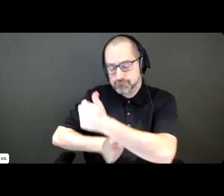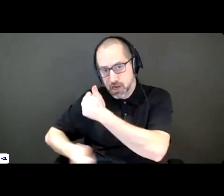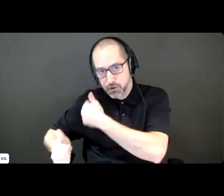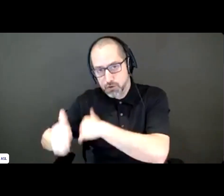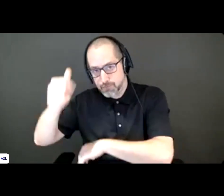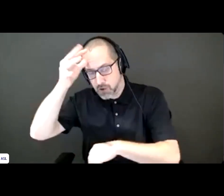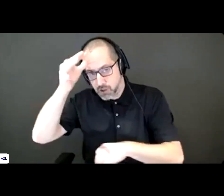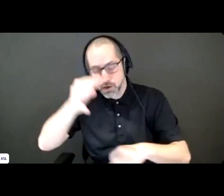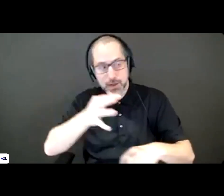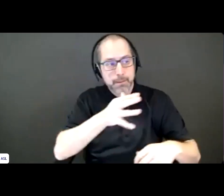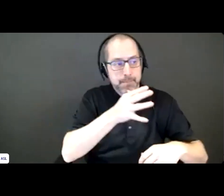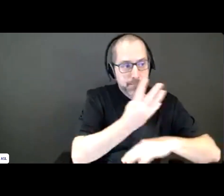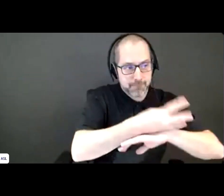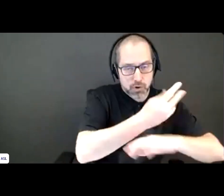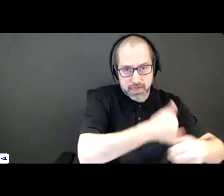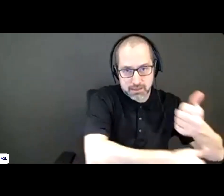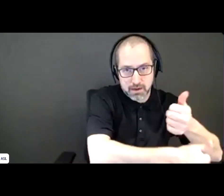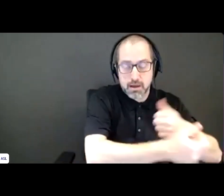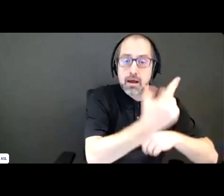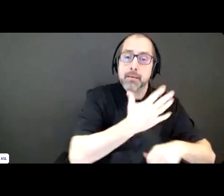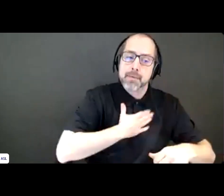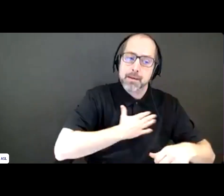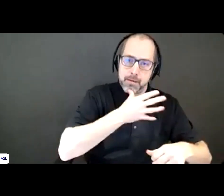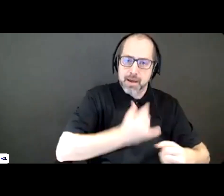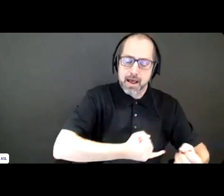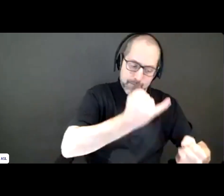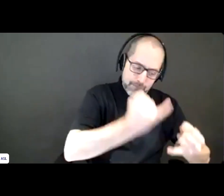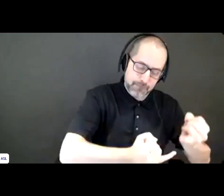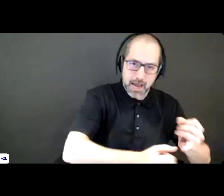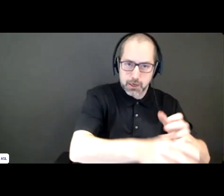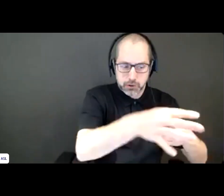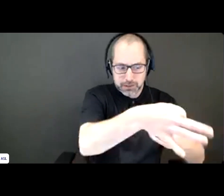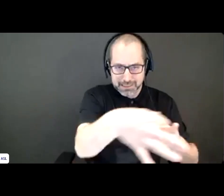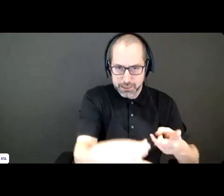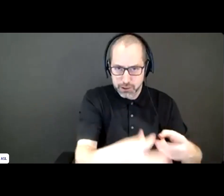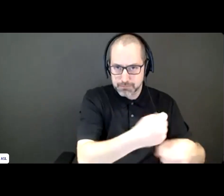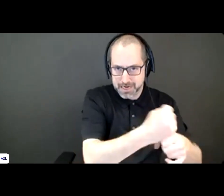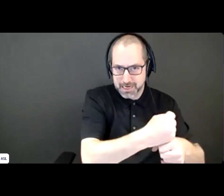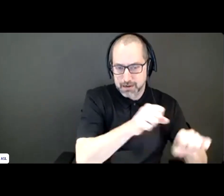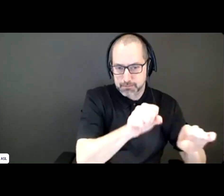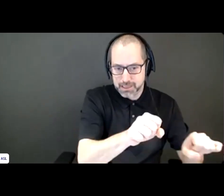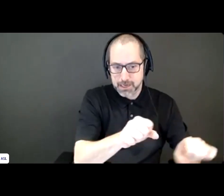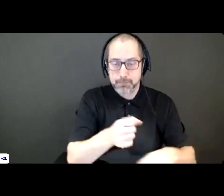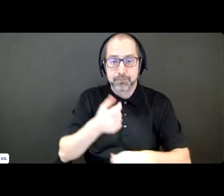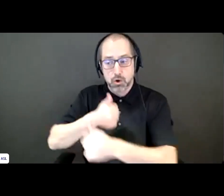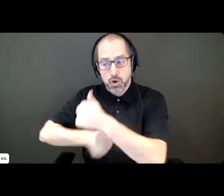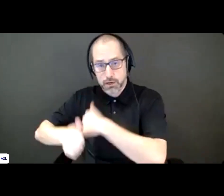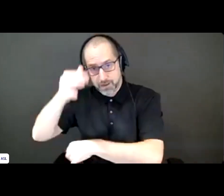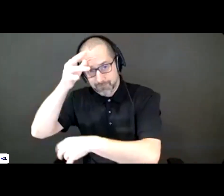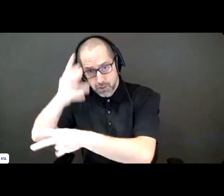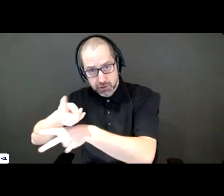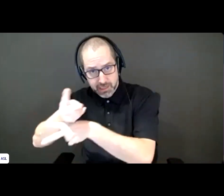de nous deux trois jours et ma mère avait le droit de garde de quatre jours et c'est ma mère qui avait la responsabilité décisionnelle